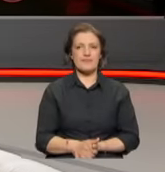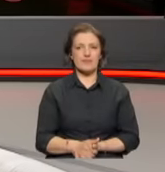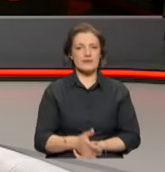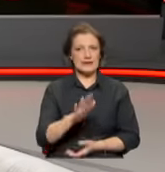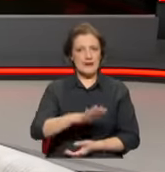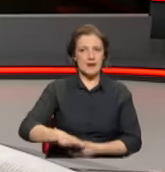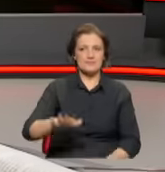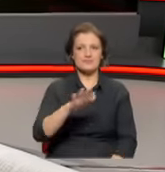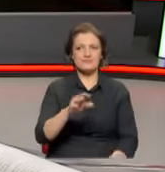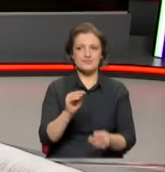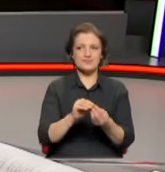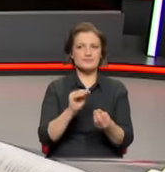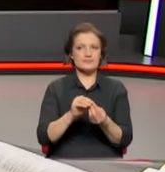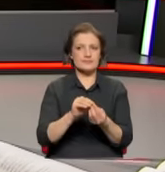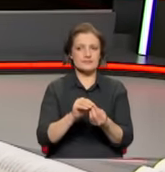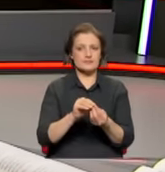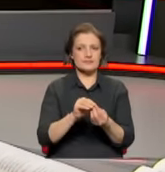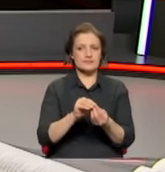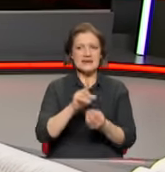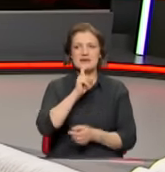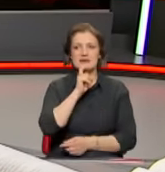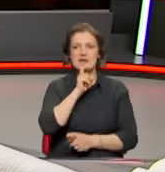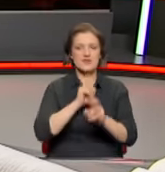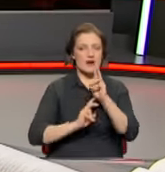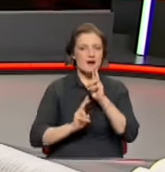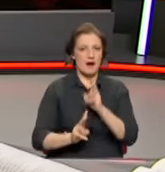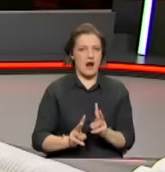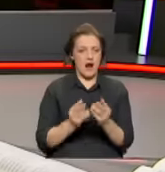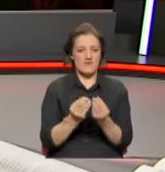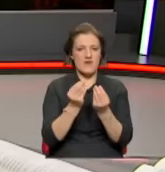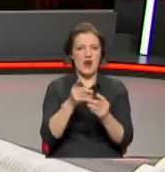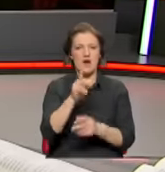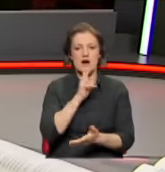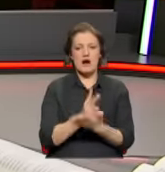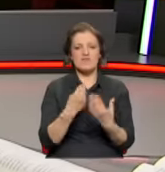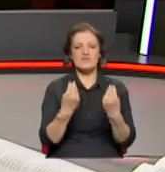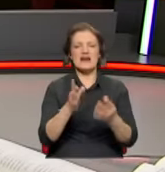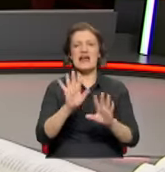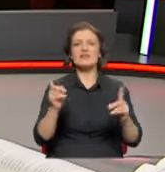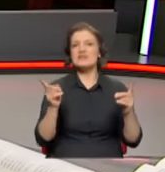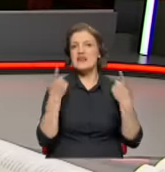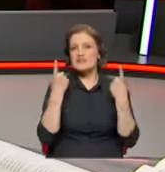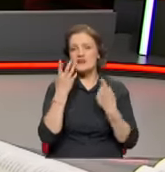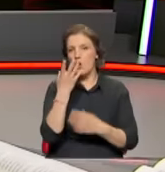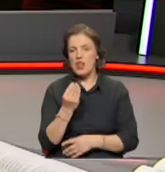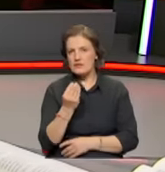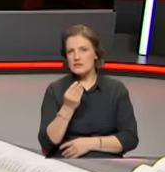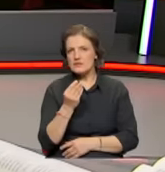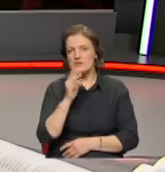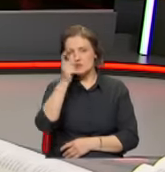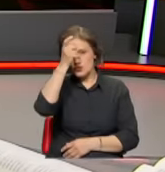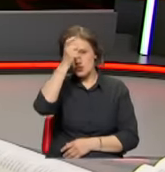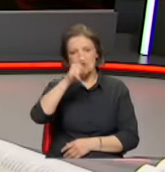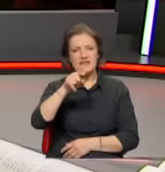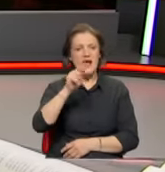Ve hepsinin kabahatlisi de yanlış kararlar verenler, o kararları verenler içindeki en yetkili olanlar. Türkçedeki en